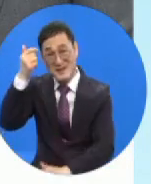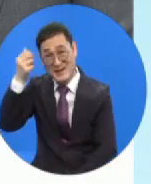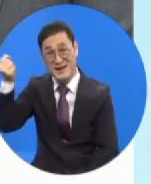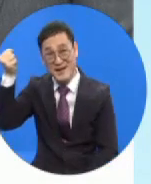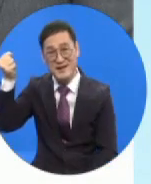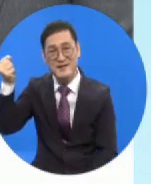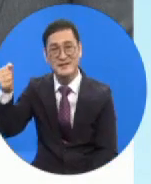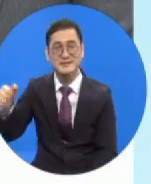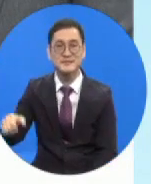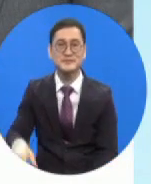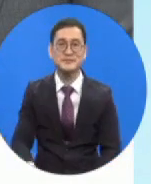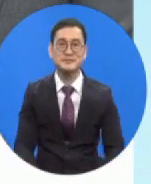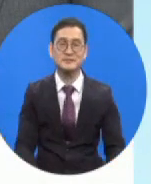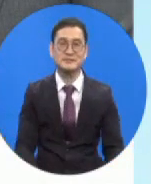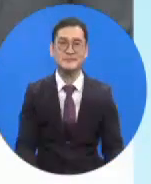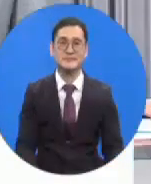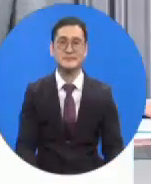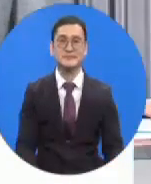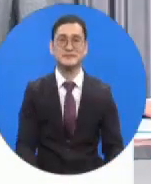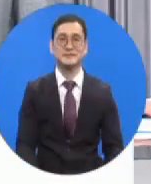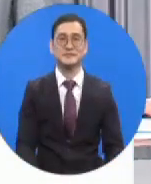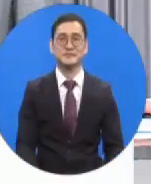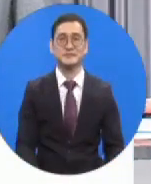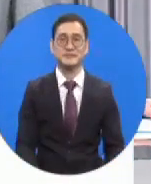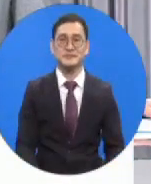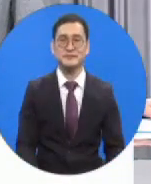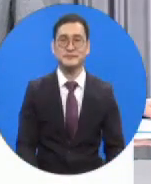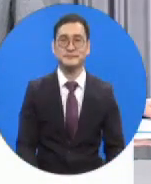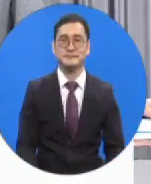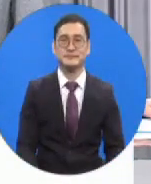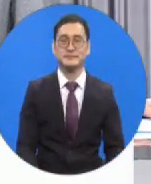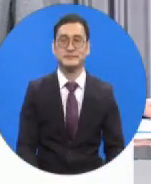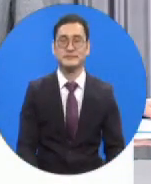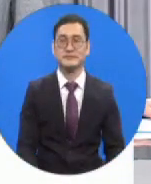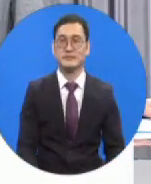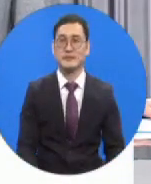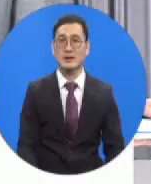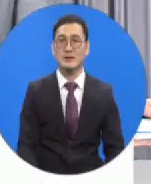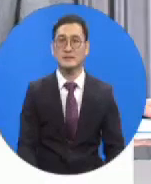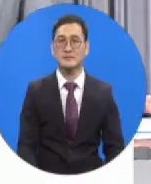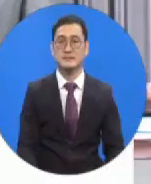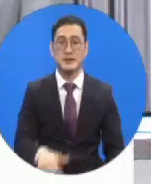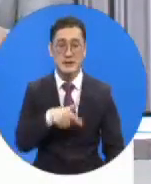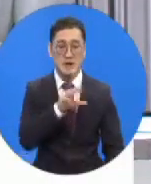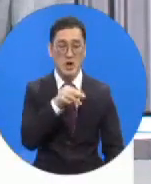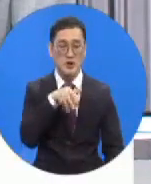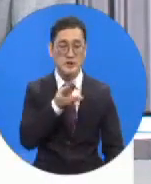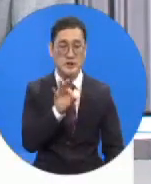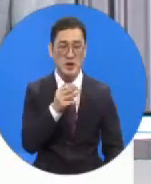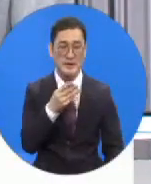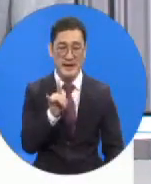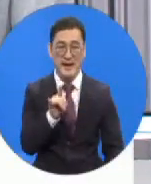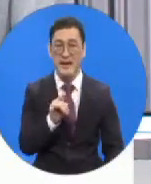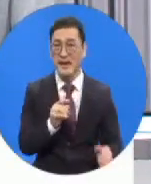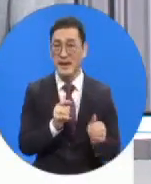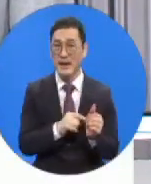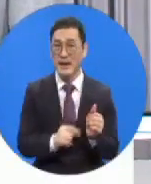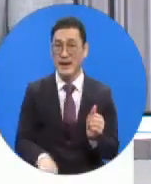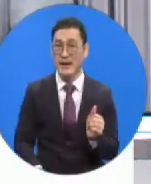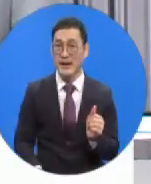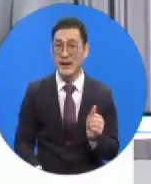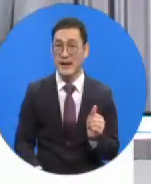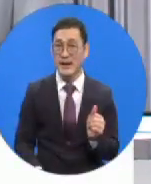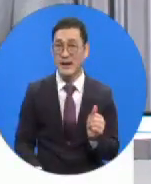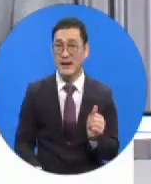상황이라는 생각이 듭니다. 네. 이 여론조사 얘기를 조금 더 해보면 사실 뭐 정청래 민주당 의원 같은 경우는 이게 윤 총장의 대권주자 선호도 상승이